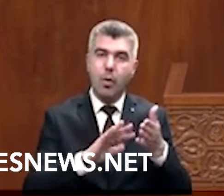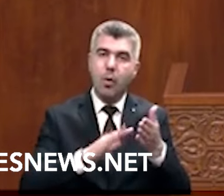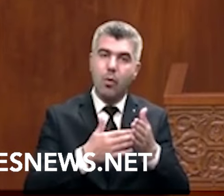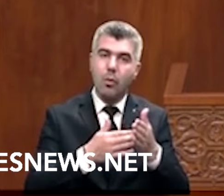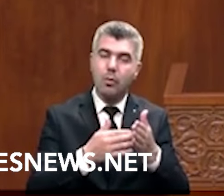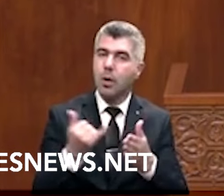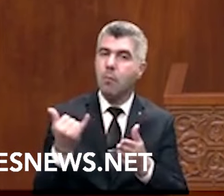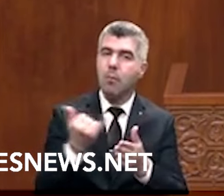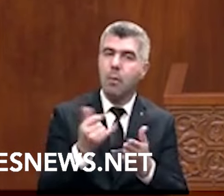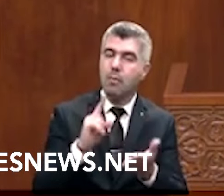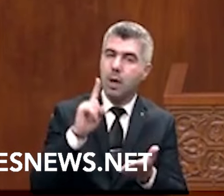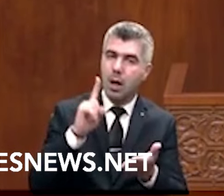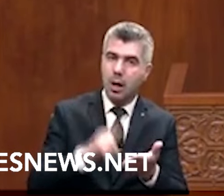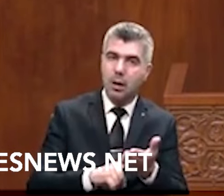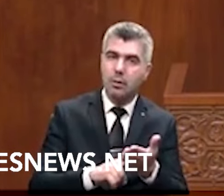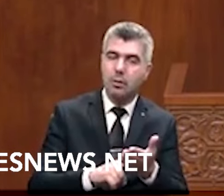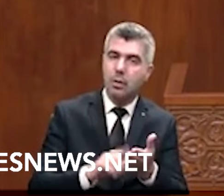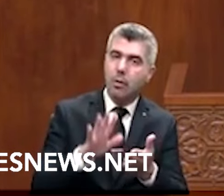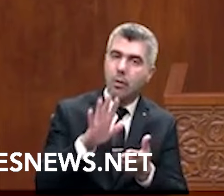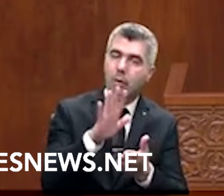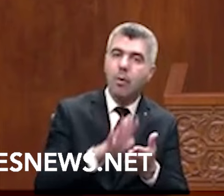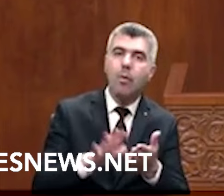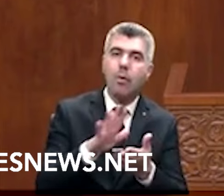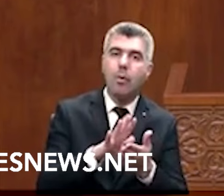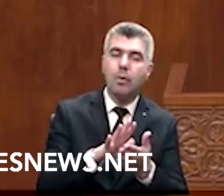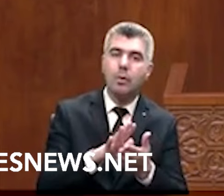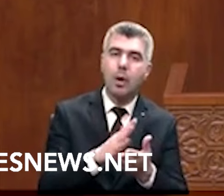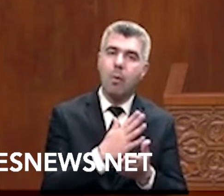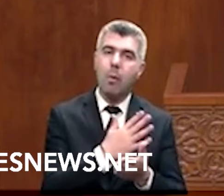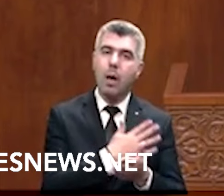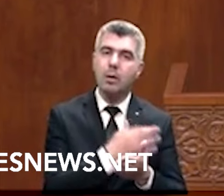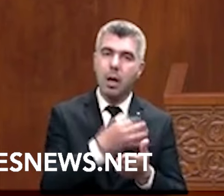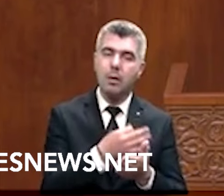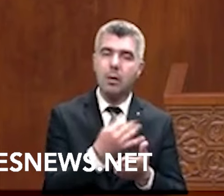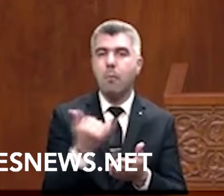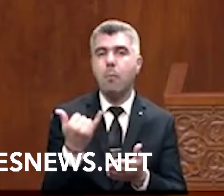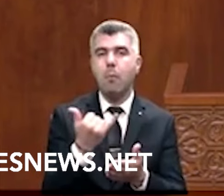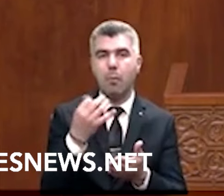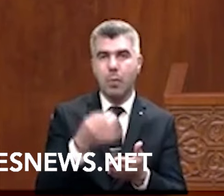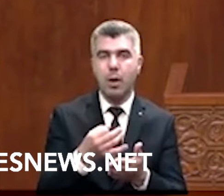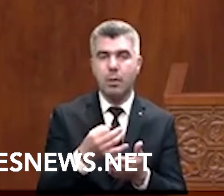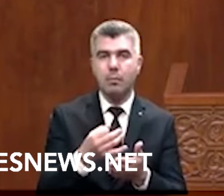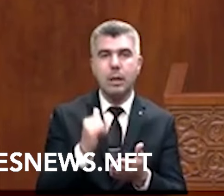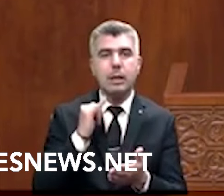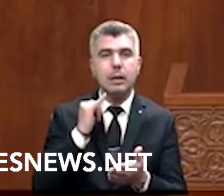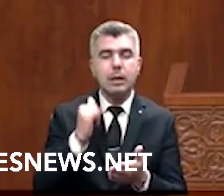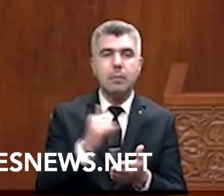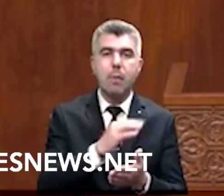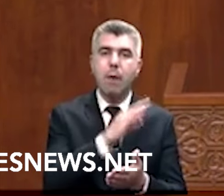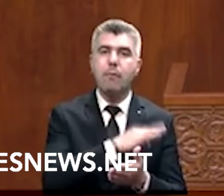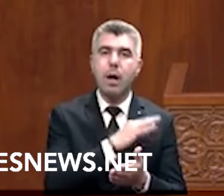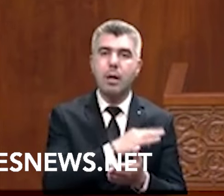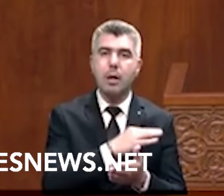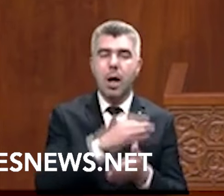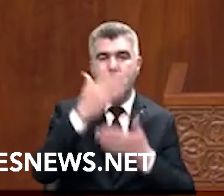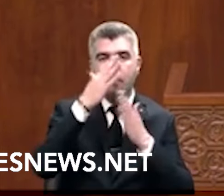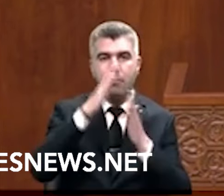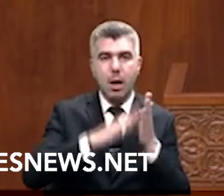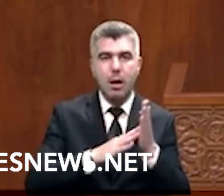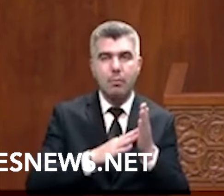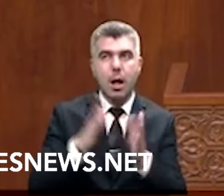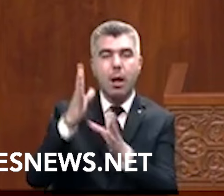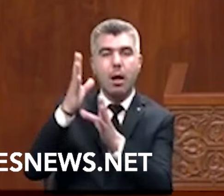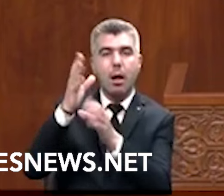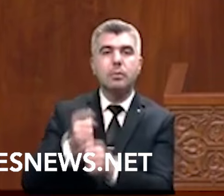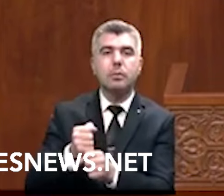المطلوبه بين مختلف الفاعلين وبروح وطنيه عاليه يضمن مراعاه المصلحه العامه للبلاد وفقكم